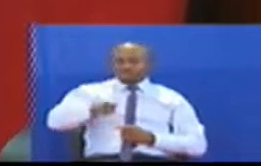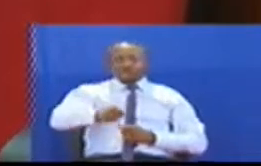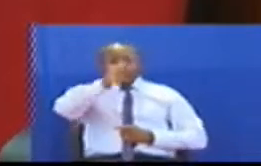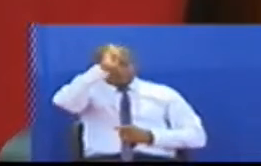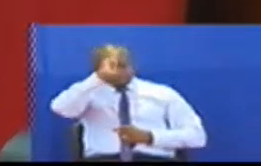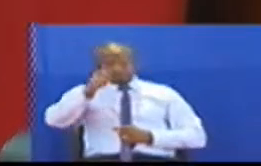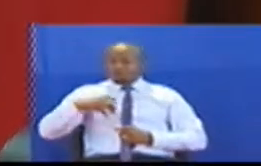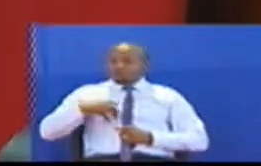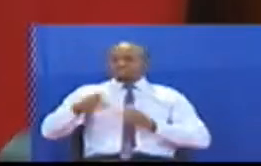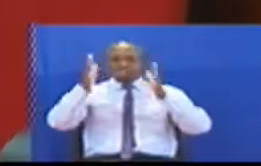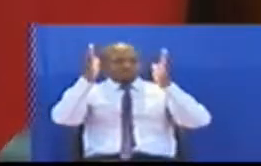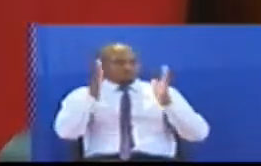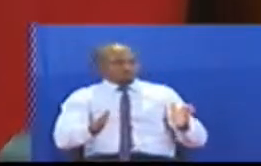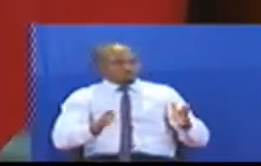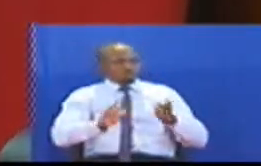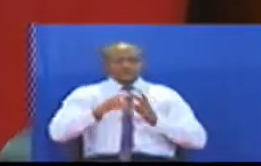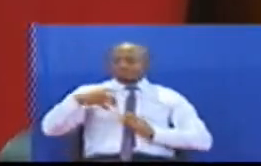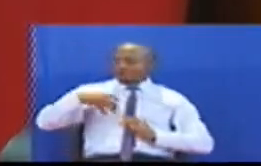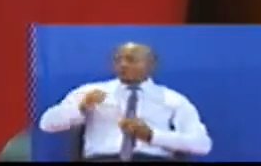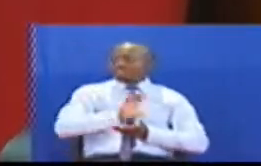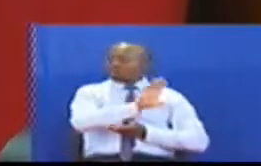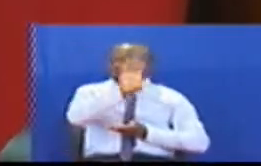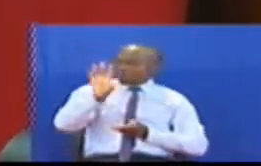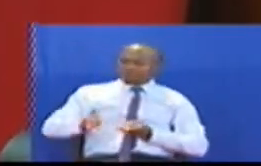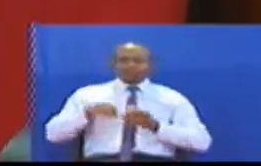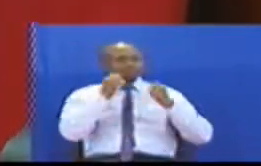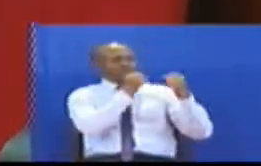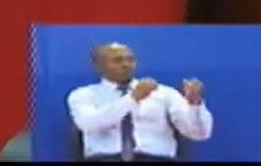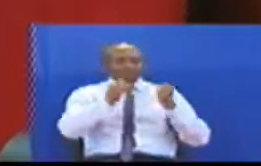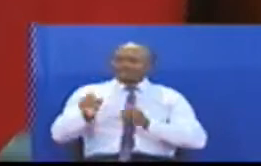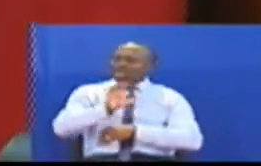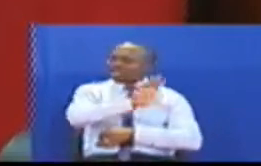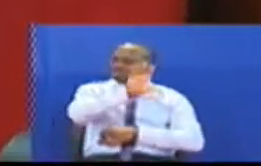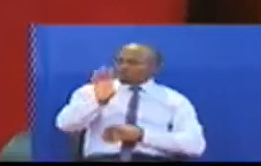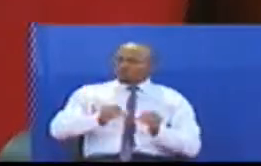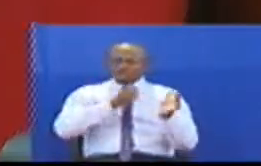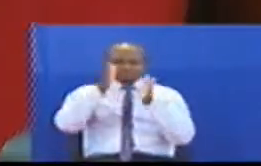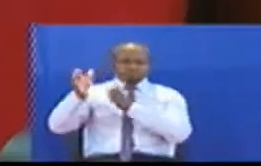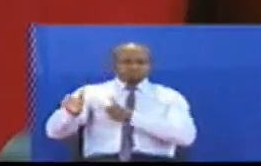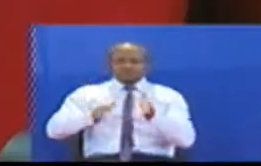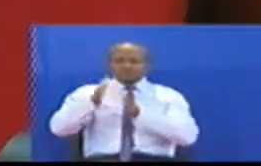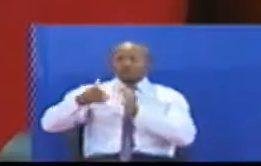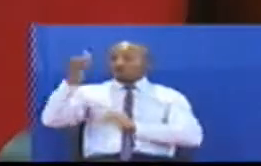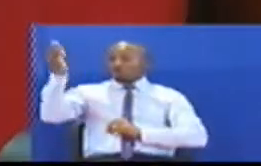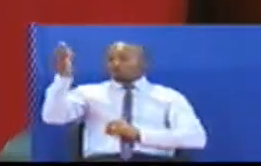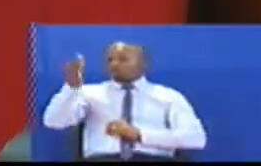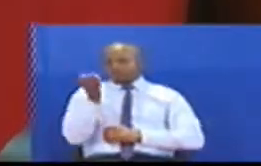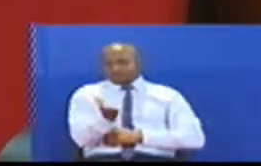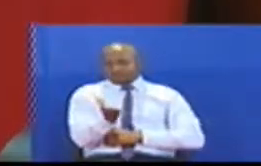Mkuu, mawaziri wote pamoja na watendaji wote kwa kuandaa hotuba hii. Mheshimiwa